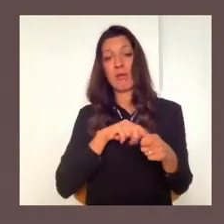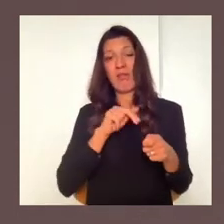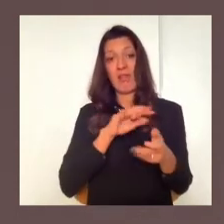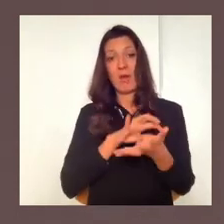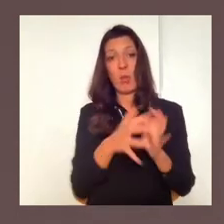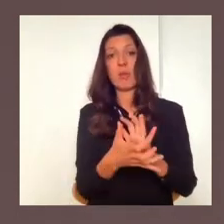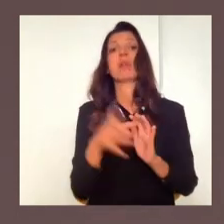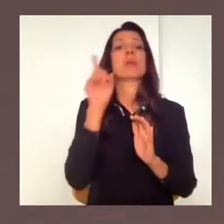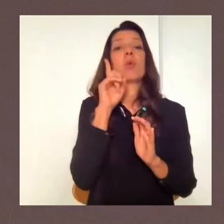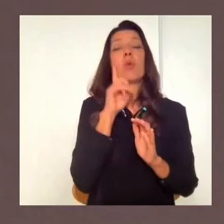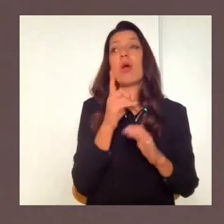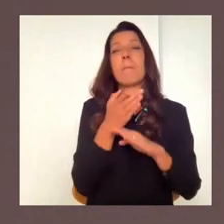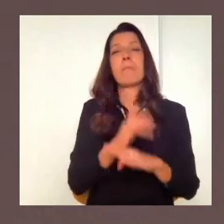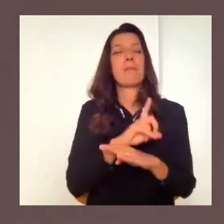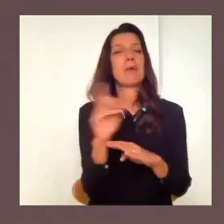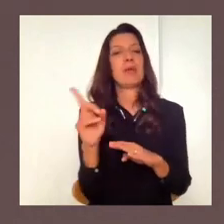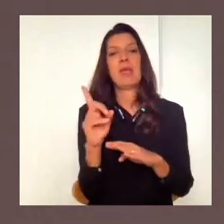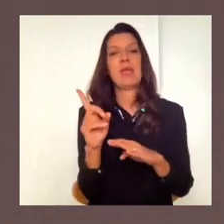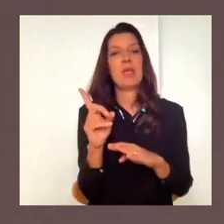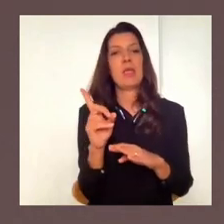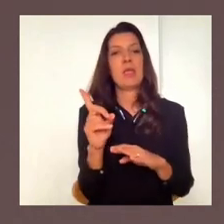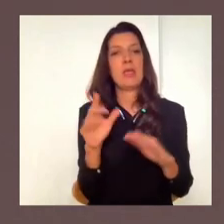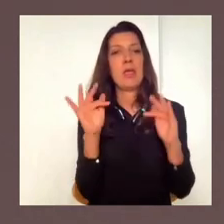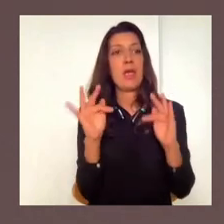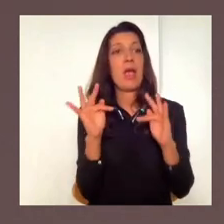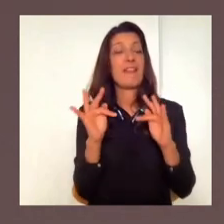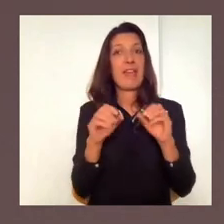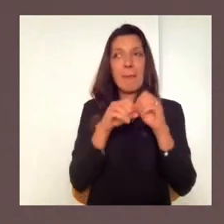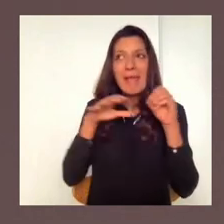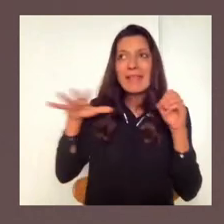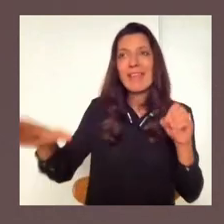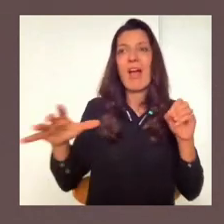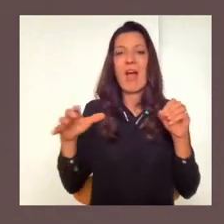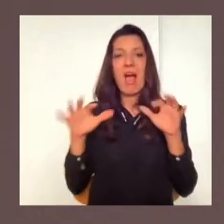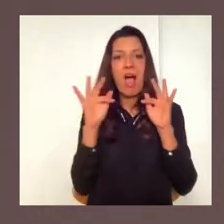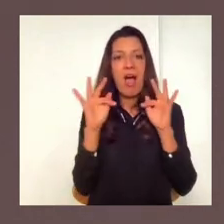Aujourd'hui, on n'est pas encore prêt au niveau médiatique, au niveau